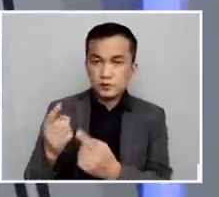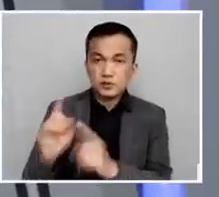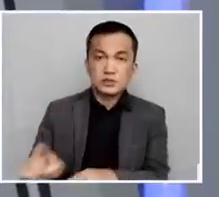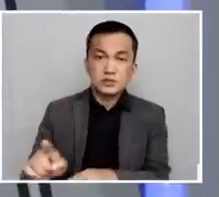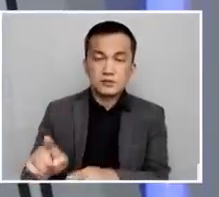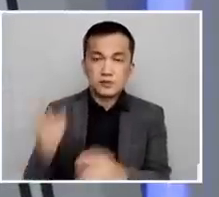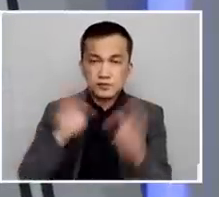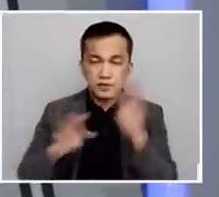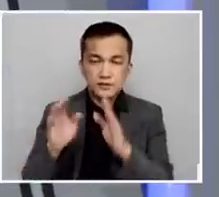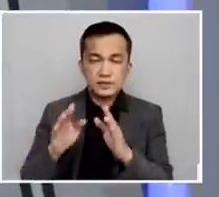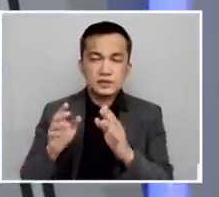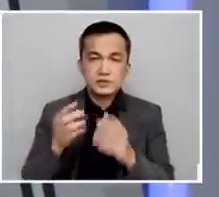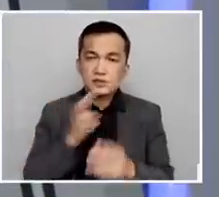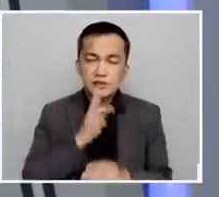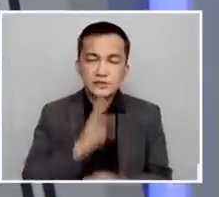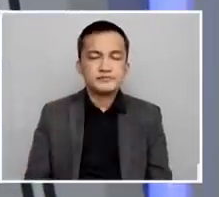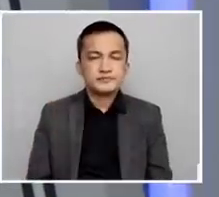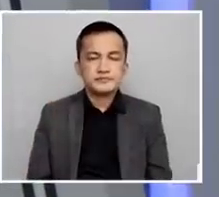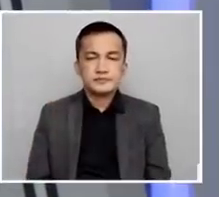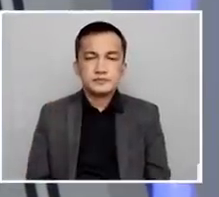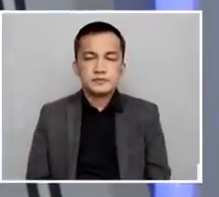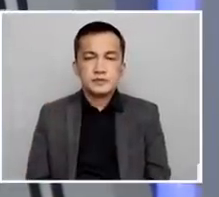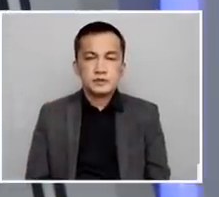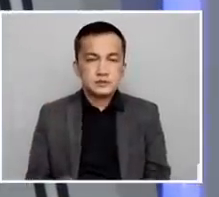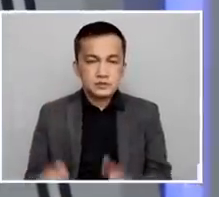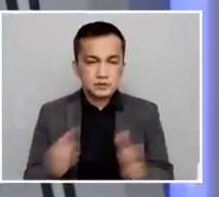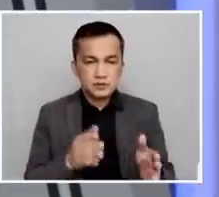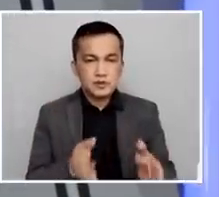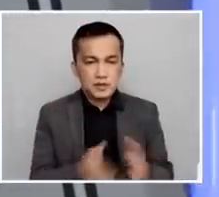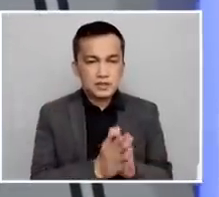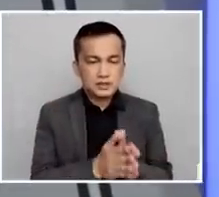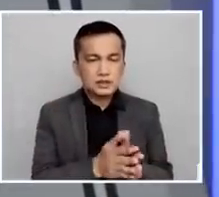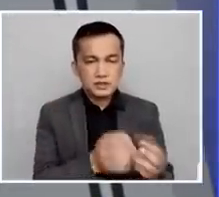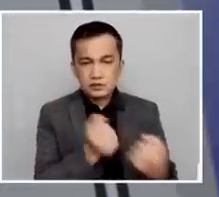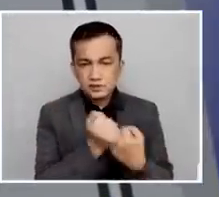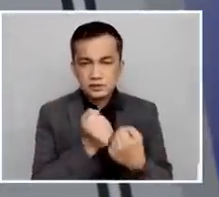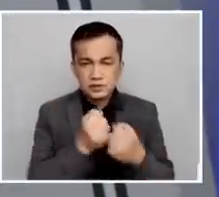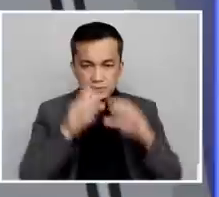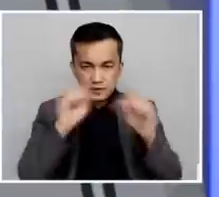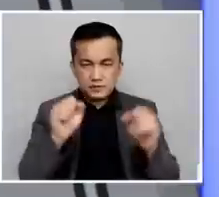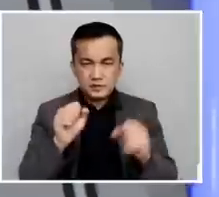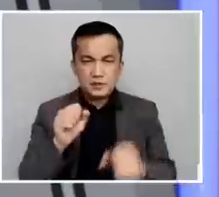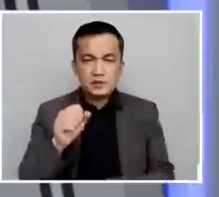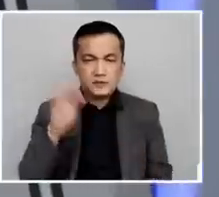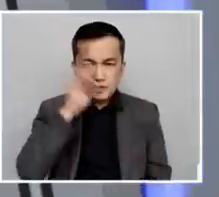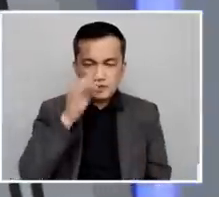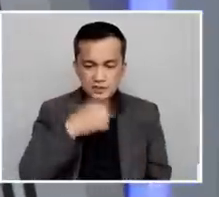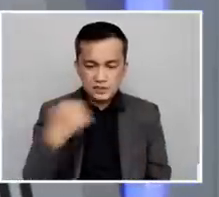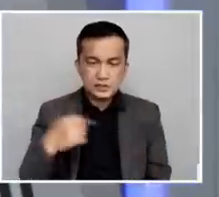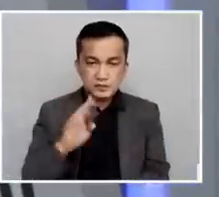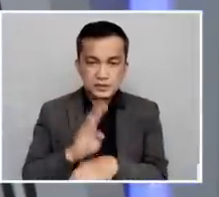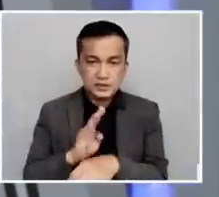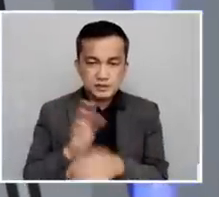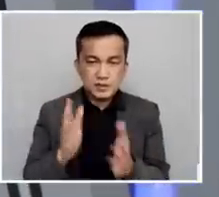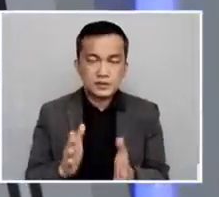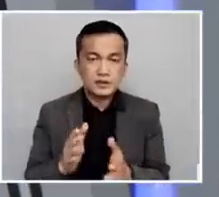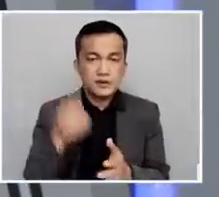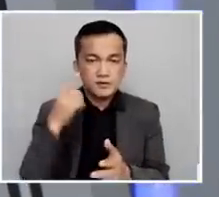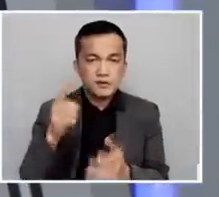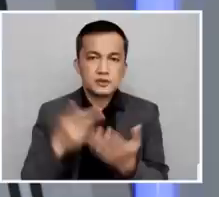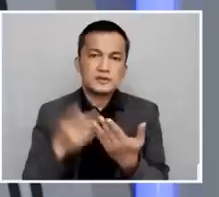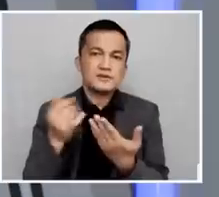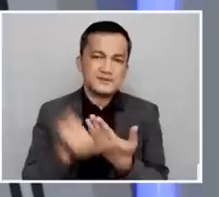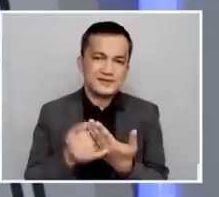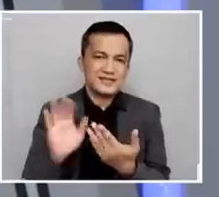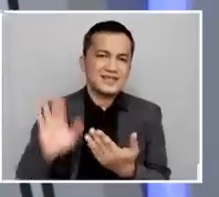tubig. Samantala, humingi rin ng patuloy na suporta ang Pangulo sa Filipino-Chinese businessmen para sa mga proyekto